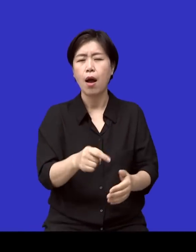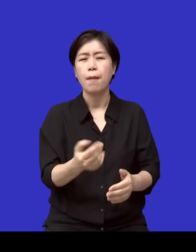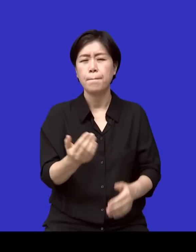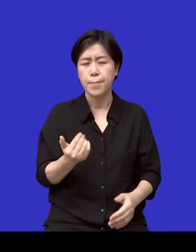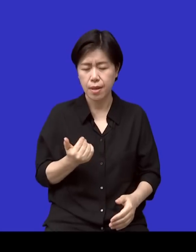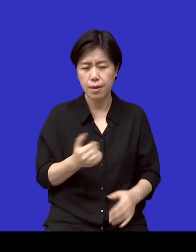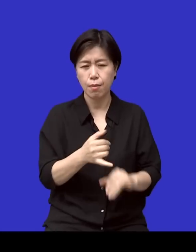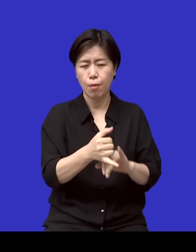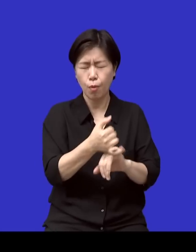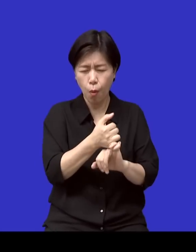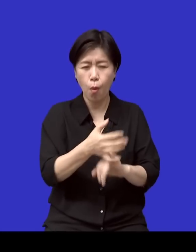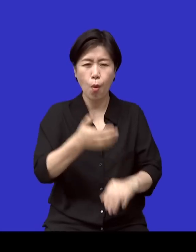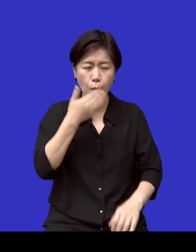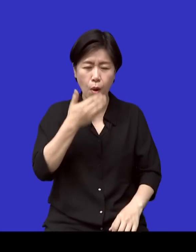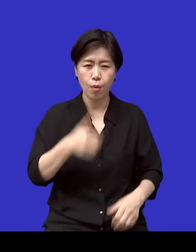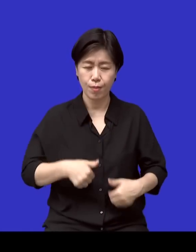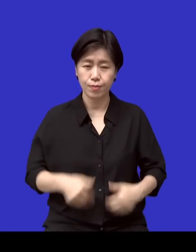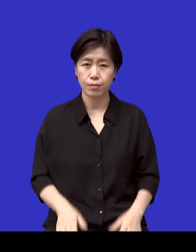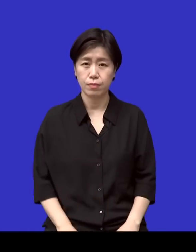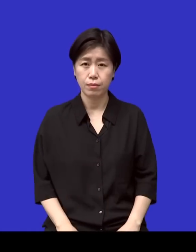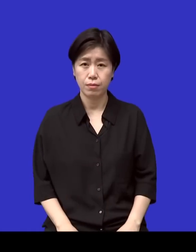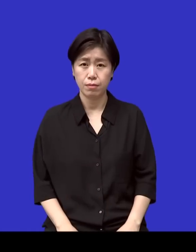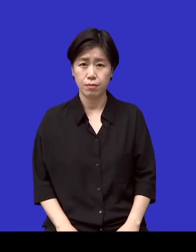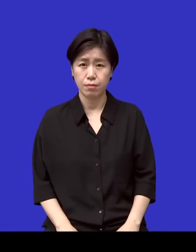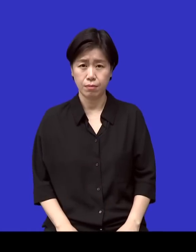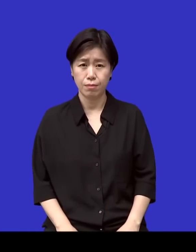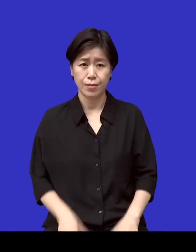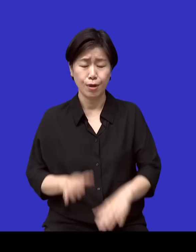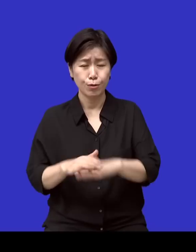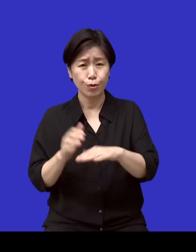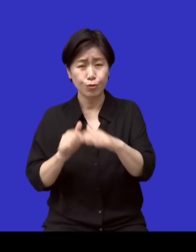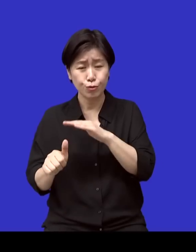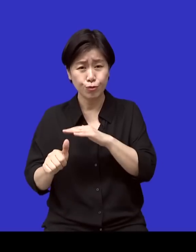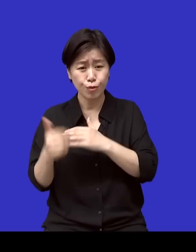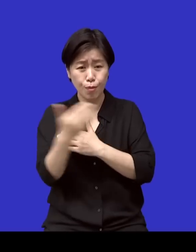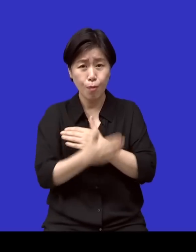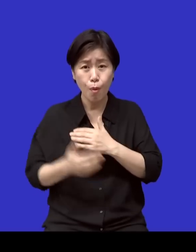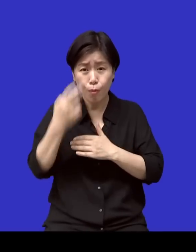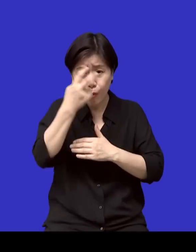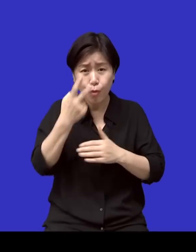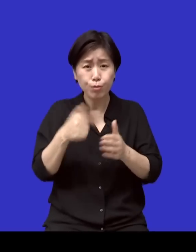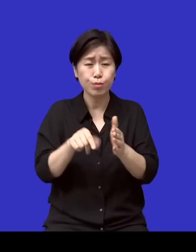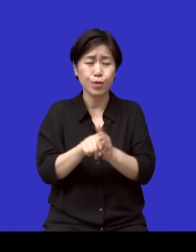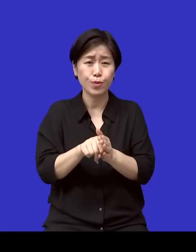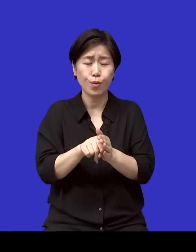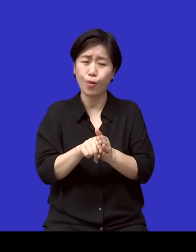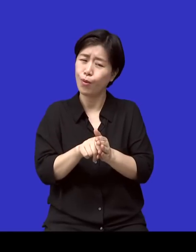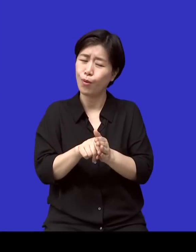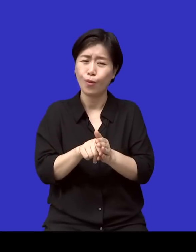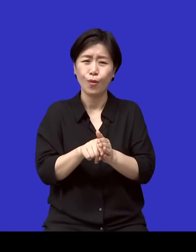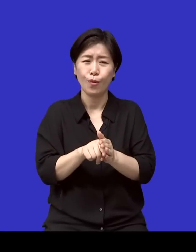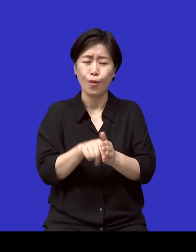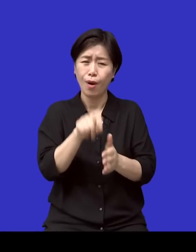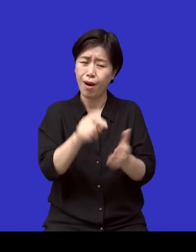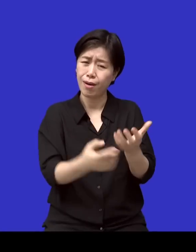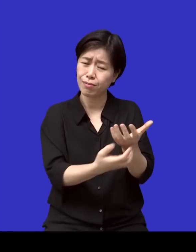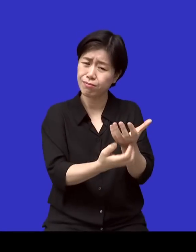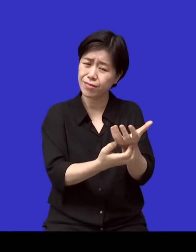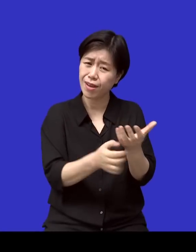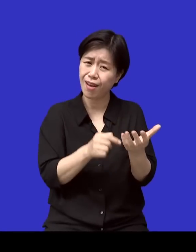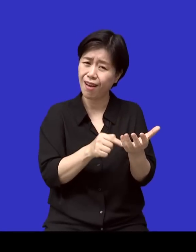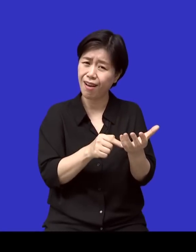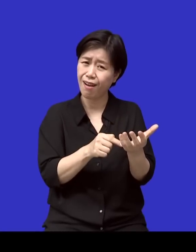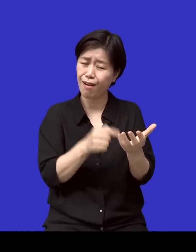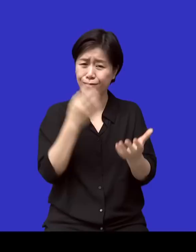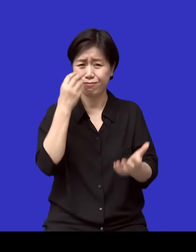아니, 운동선수 보양식인데 스팸 김치찌개는 처음 듣는 것 같아요. 좋아하는 걸 먹으면 맛있죠. 더 힘이 아, 나니까요. 그거